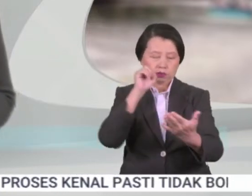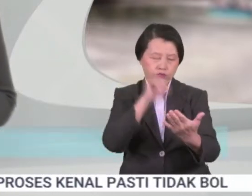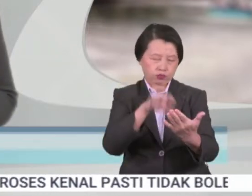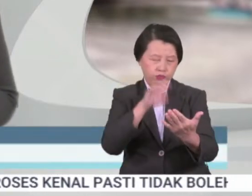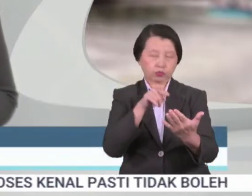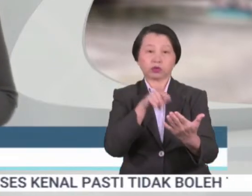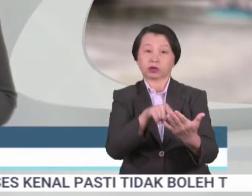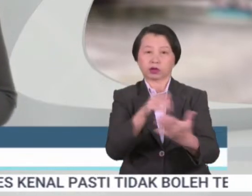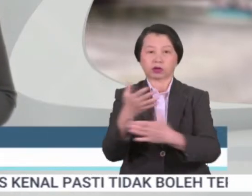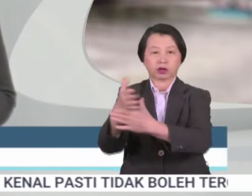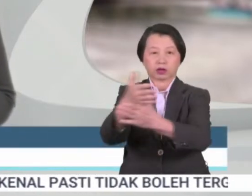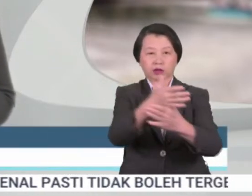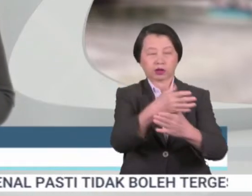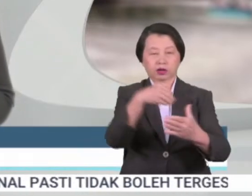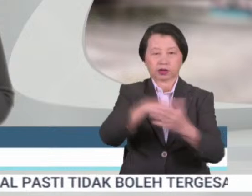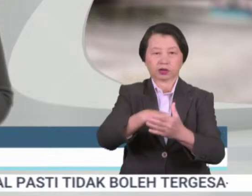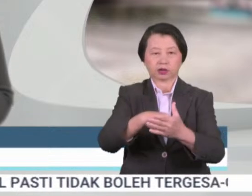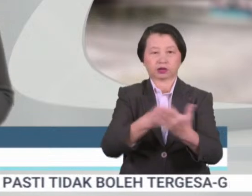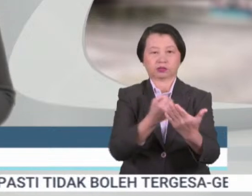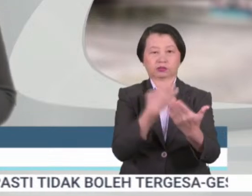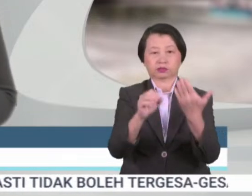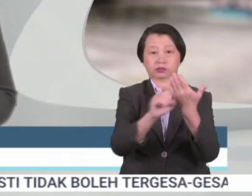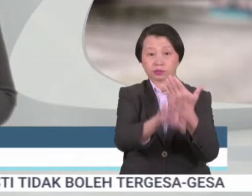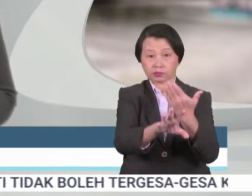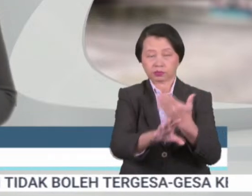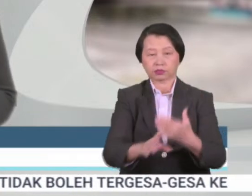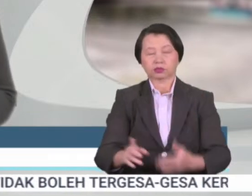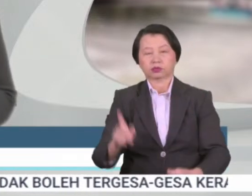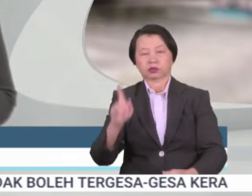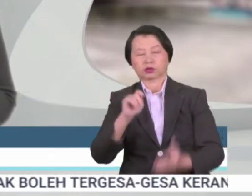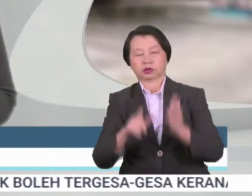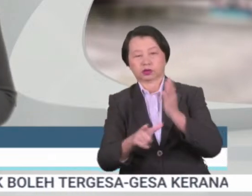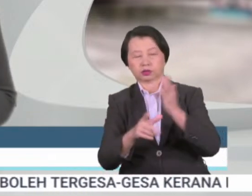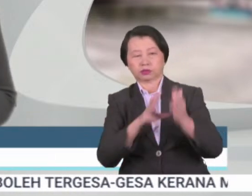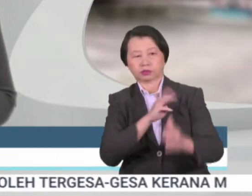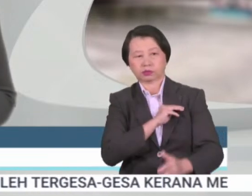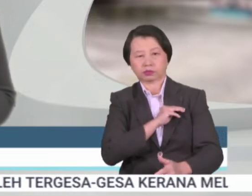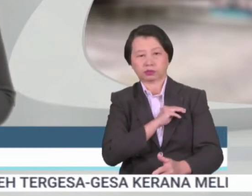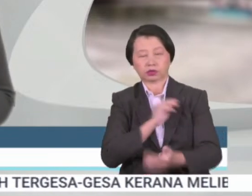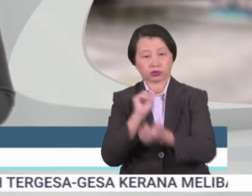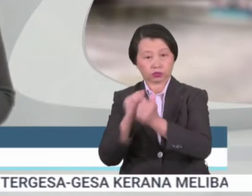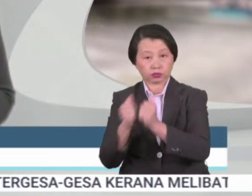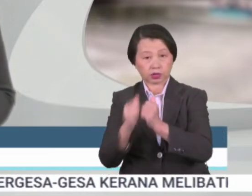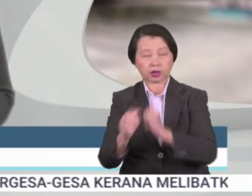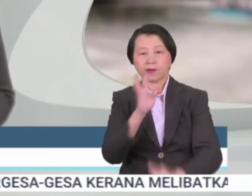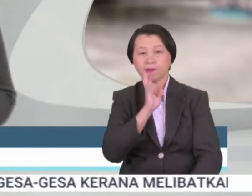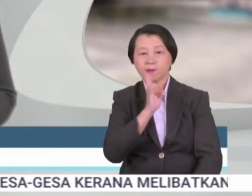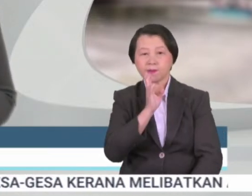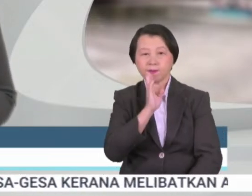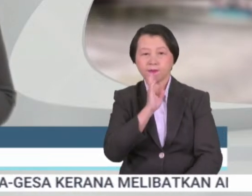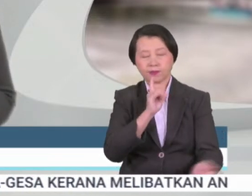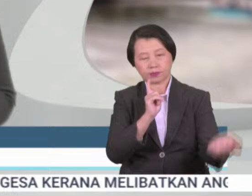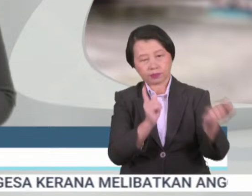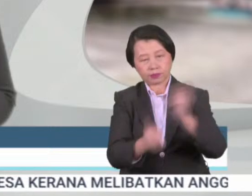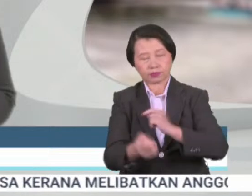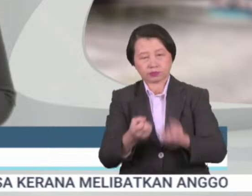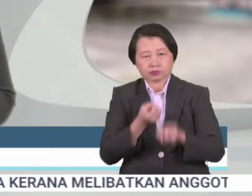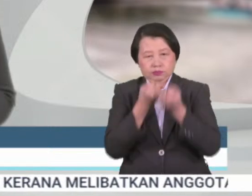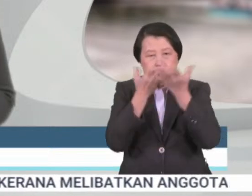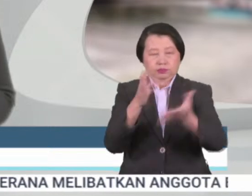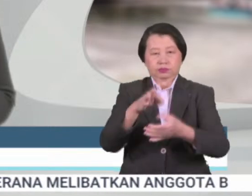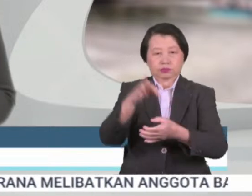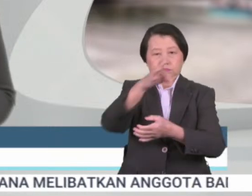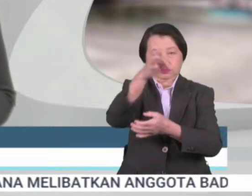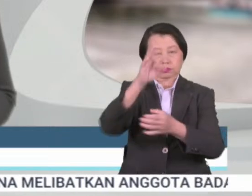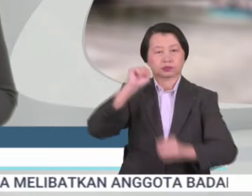antaran yang dikongsikan di platform berkenaan timbalan menteri belia dan sukan Adam Adli Abdul Halim berkata peralihan cara penzahiran Semangat